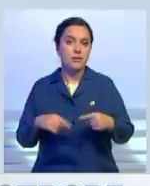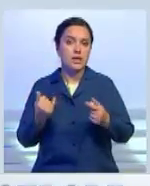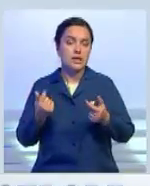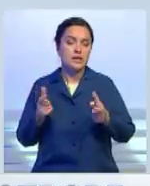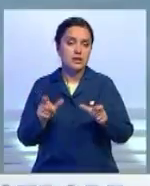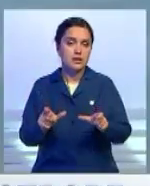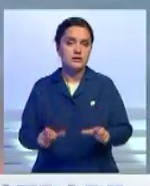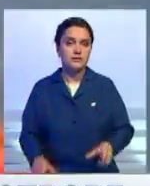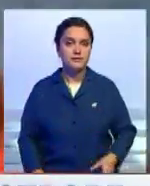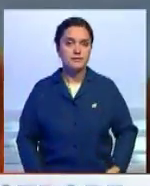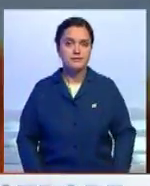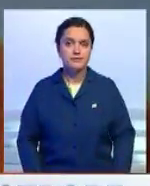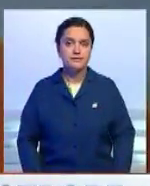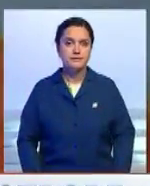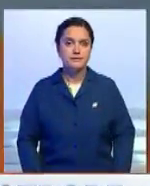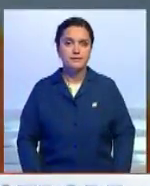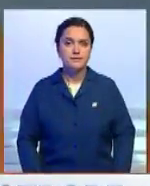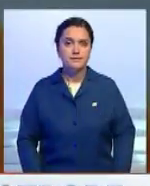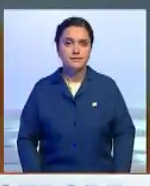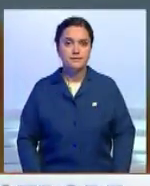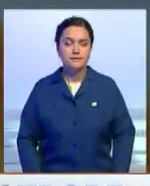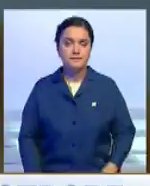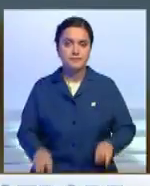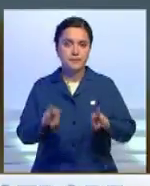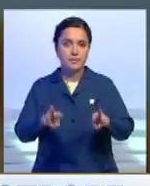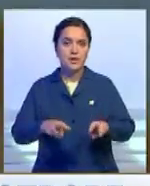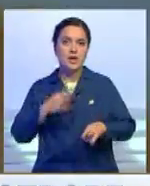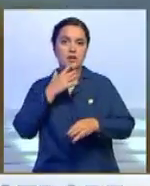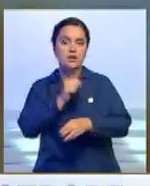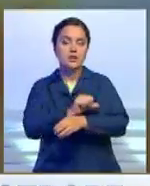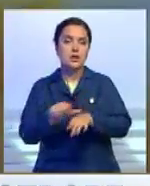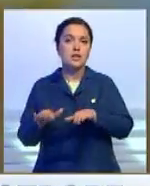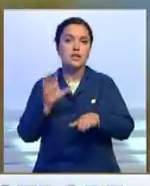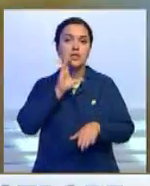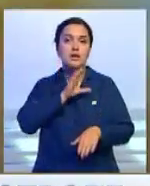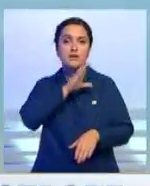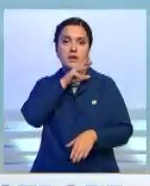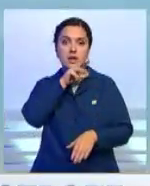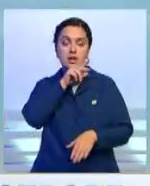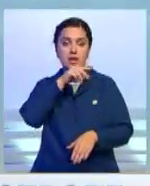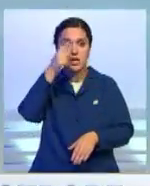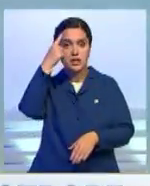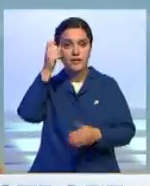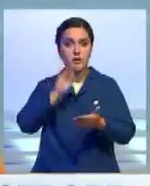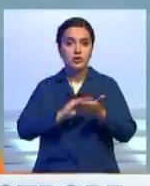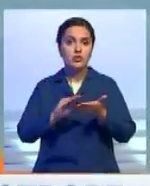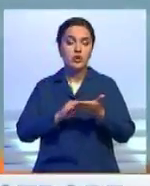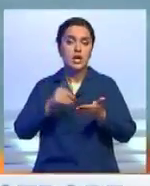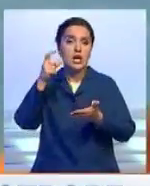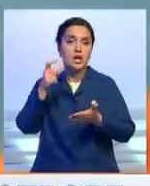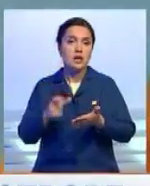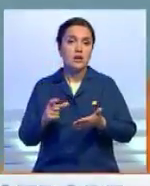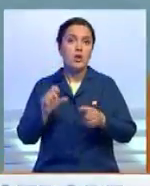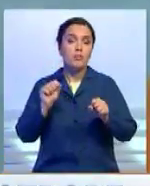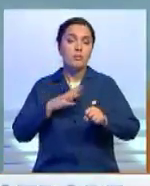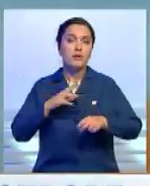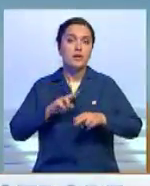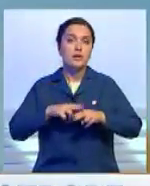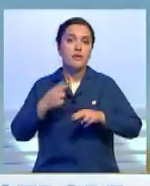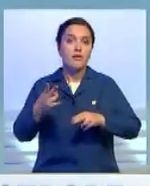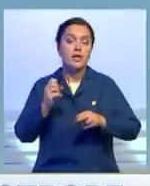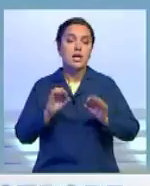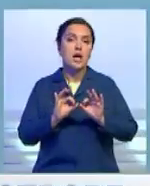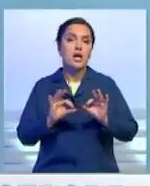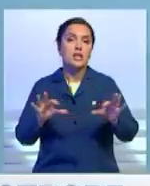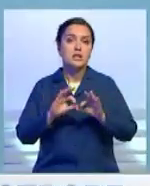изоляции. Кроме того, министр иностранных дел Северной Кореи заявил журналистам, что возможными ответными мерами на речь